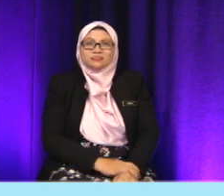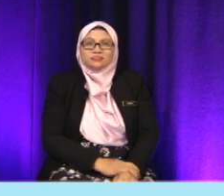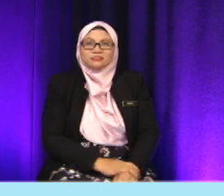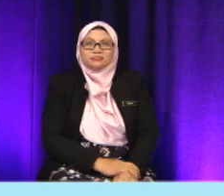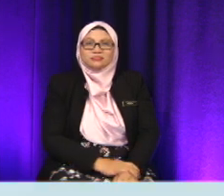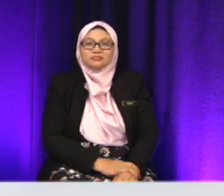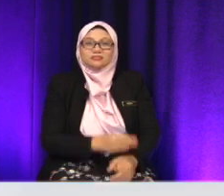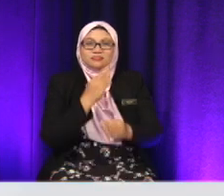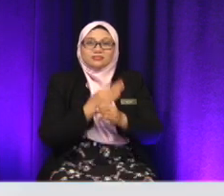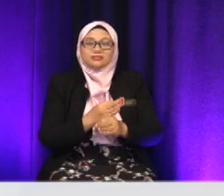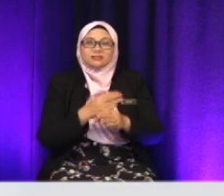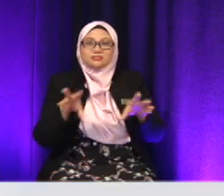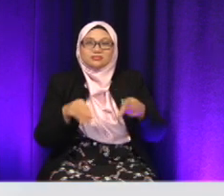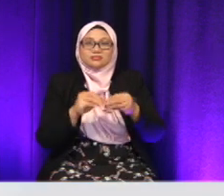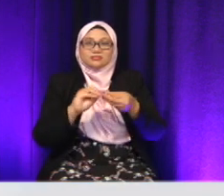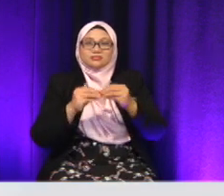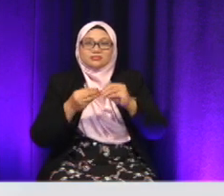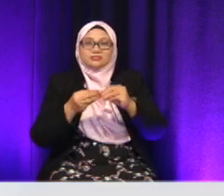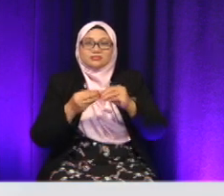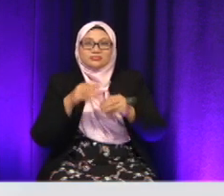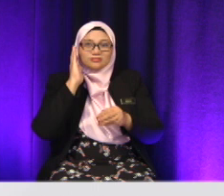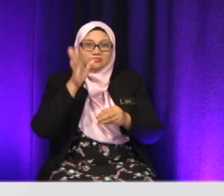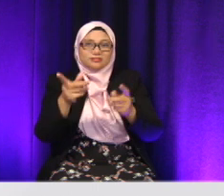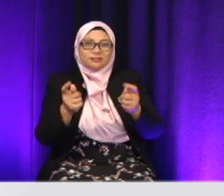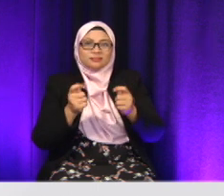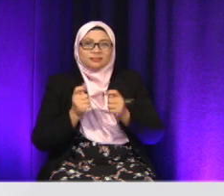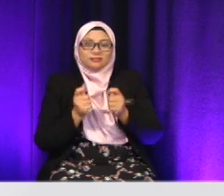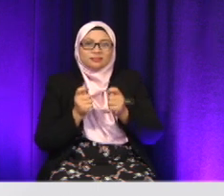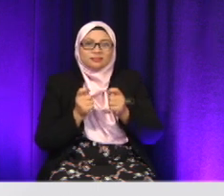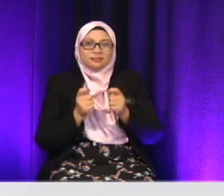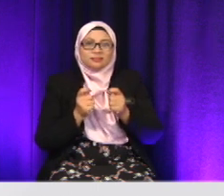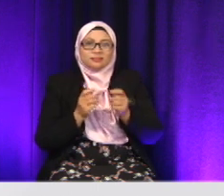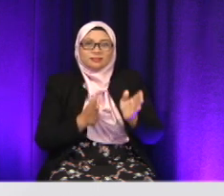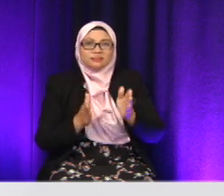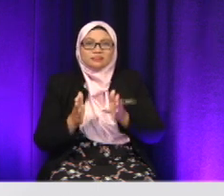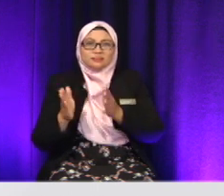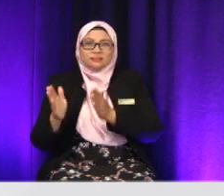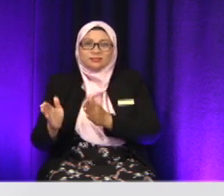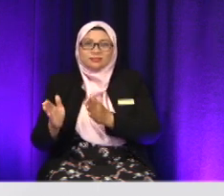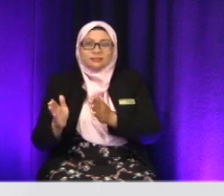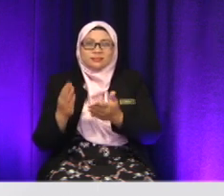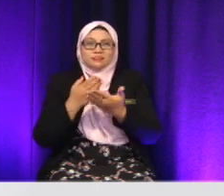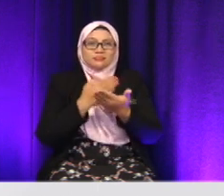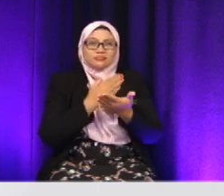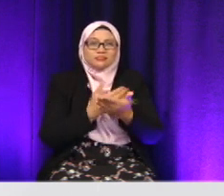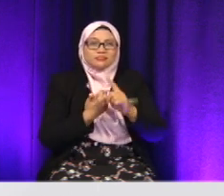fungsi jumlah nombo dia akan menerima Tata susunan senar pertama